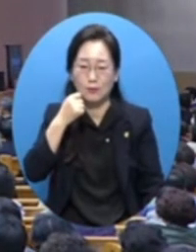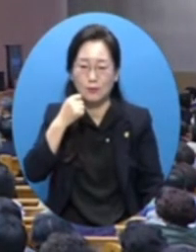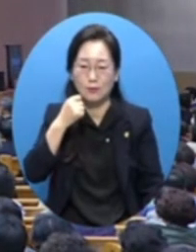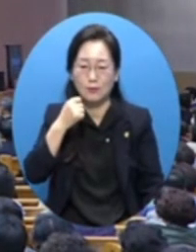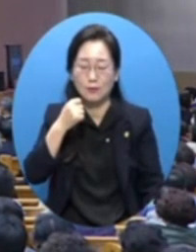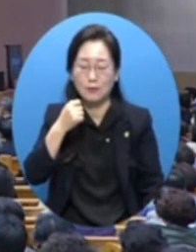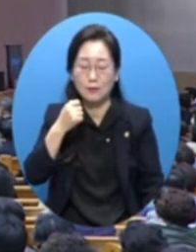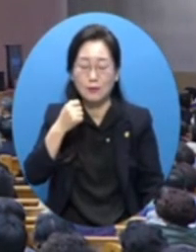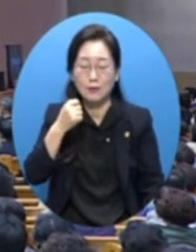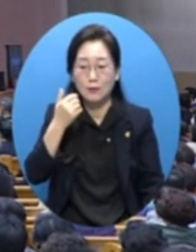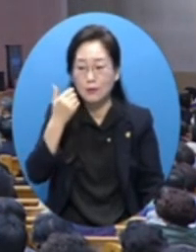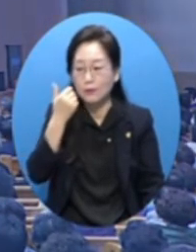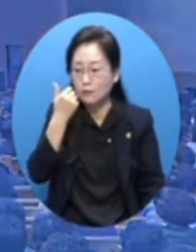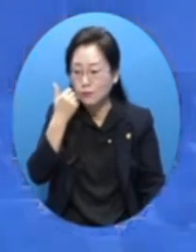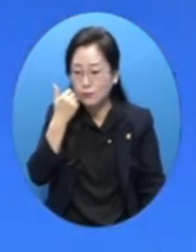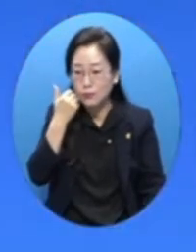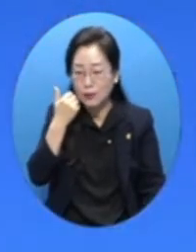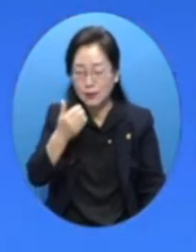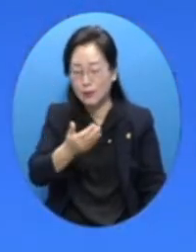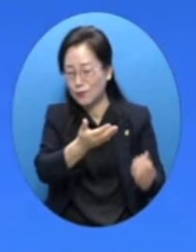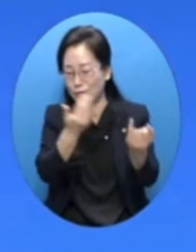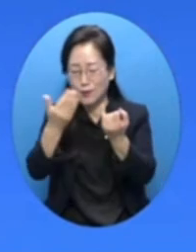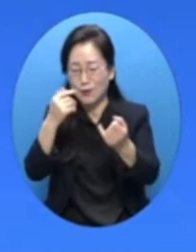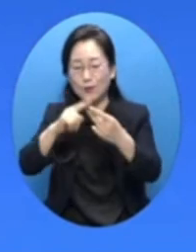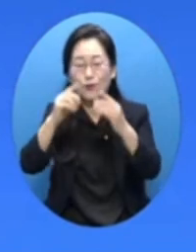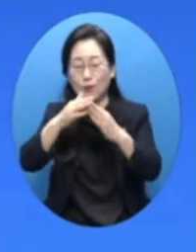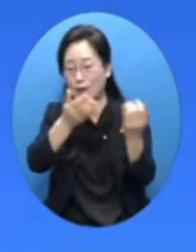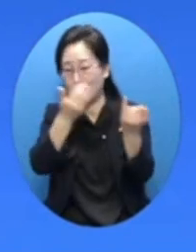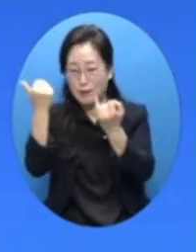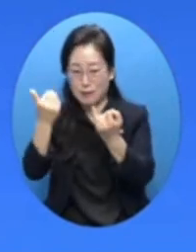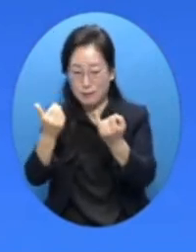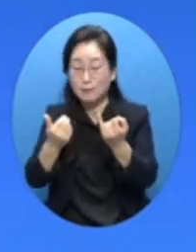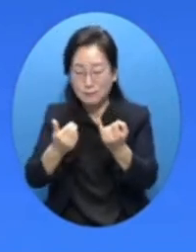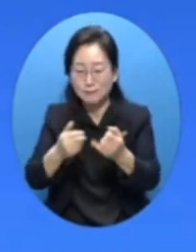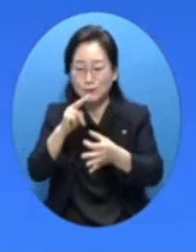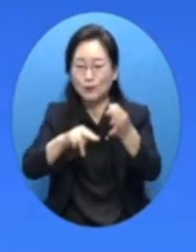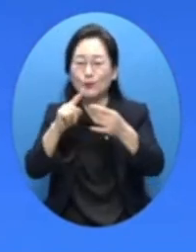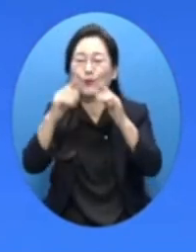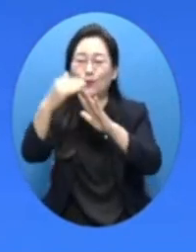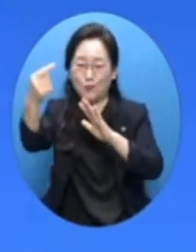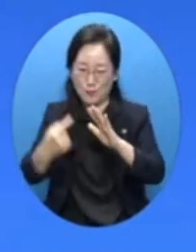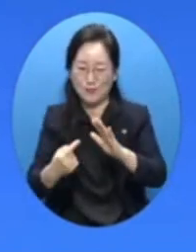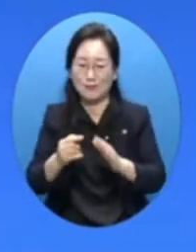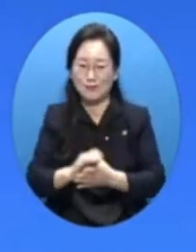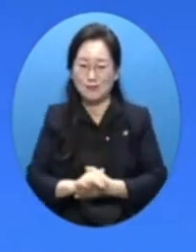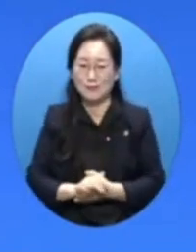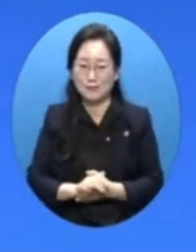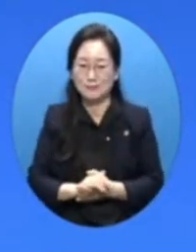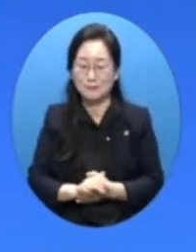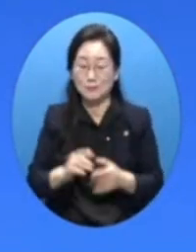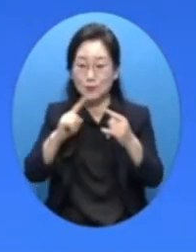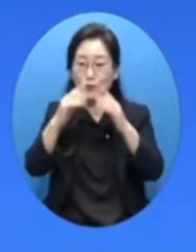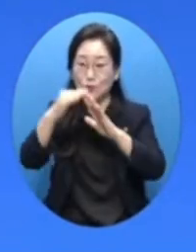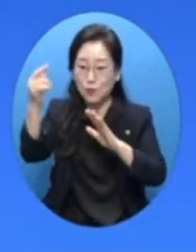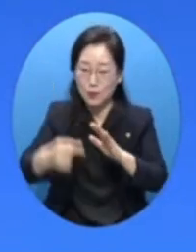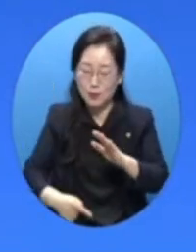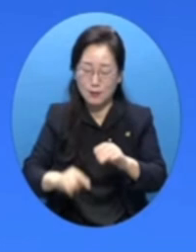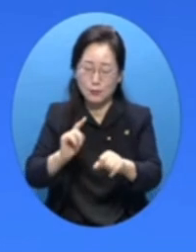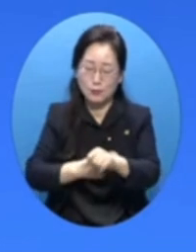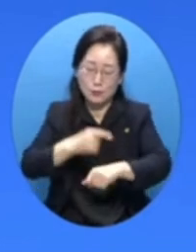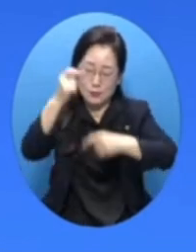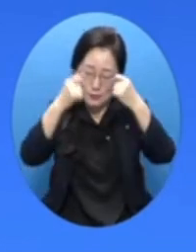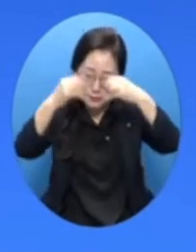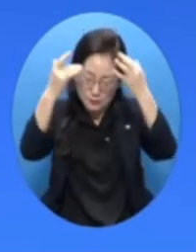누가 교회 나가자고 그래서 전도를 해서 우리 순복음교회 나오게 됐어요. 그 교회 나오니까 막 눈물이 터져나고